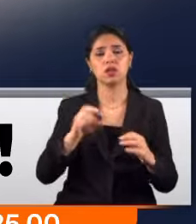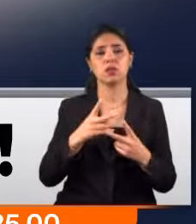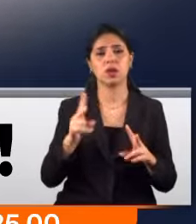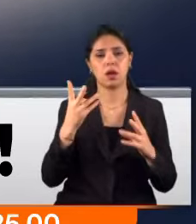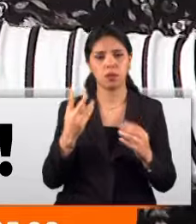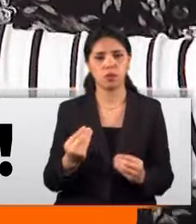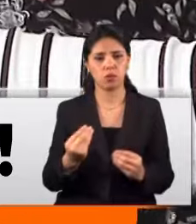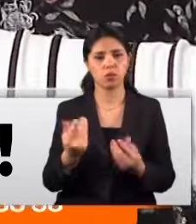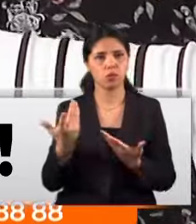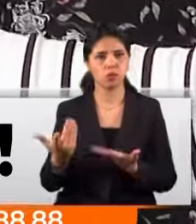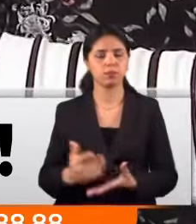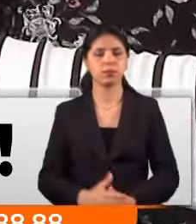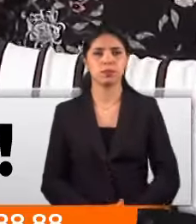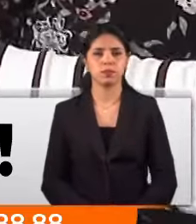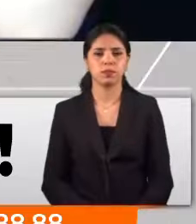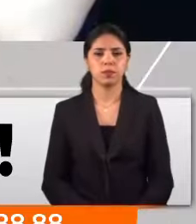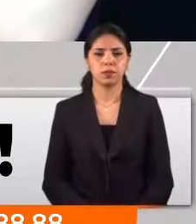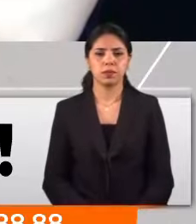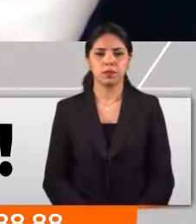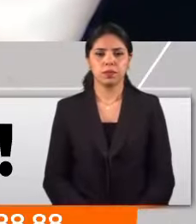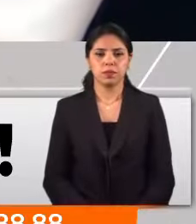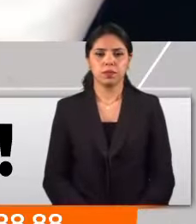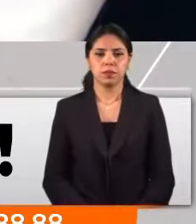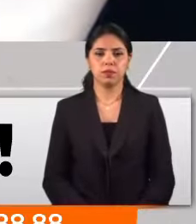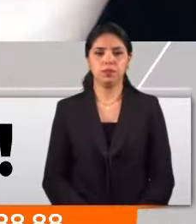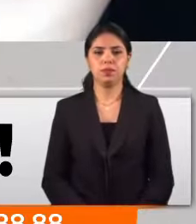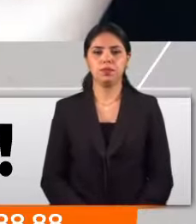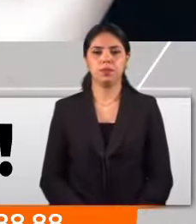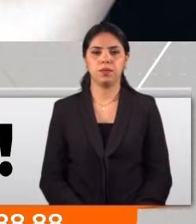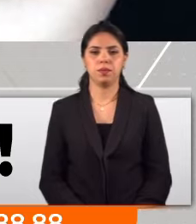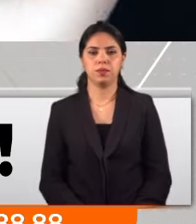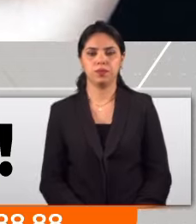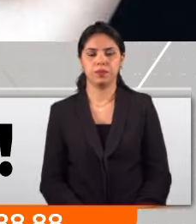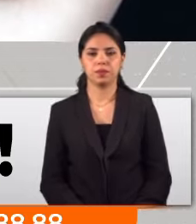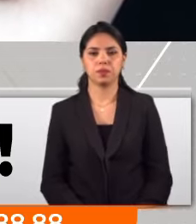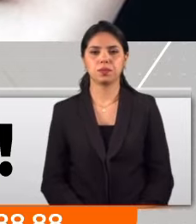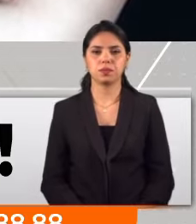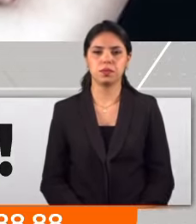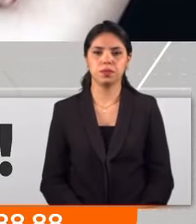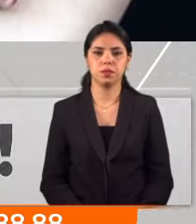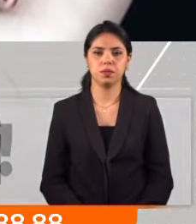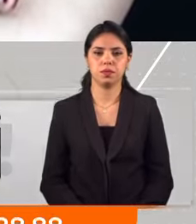tutuklu kalmadı. Vallahi ben üzüldüm. Suçluya yardım ve yataklıktan içeri alındığı